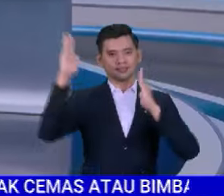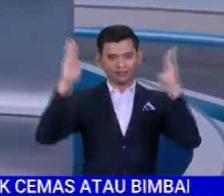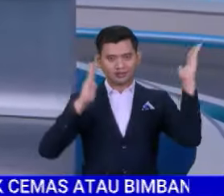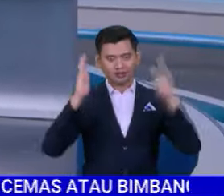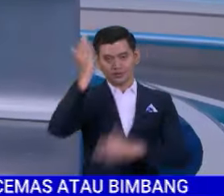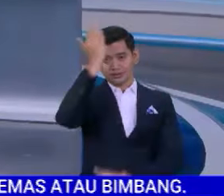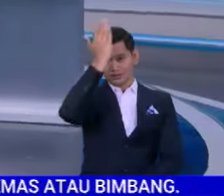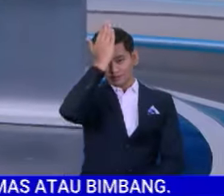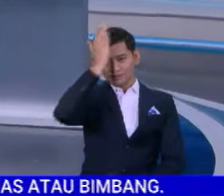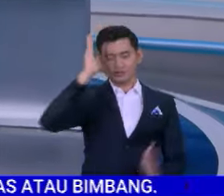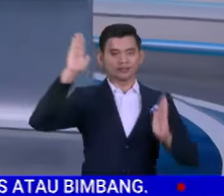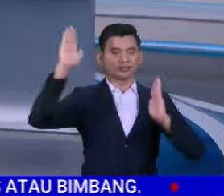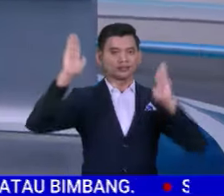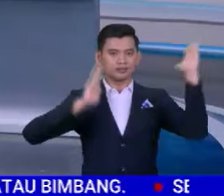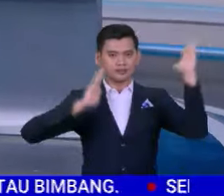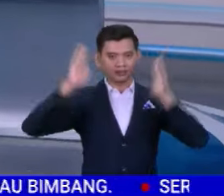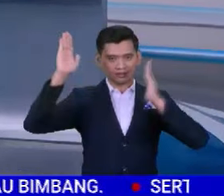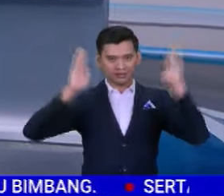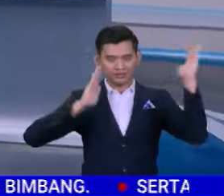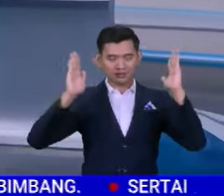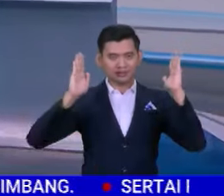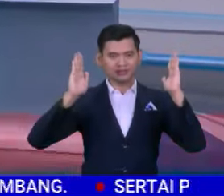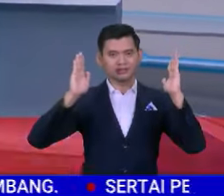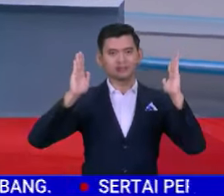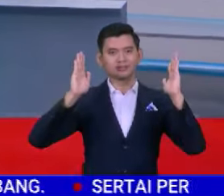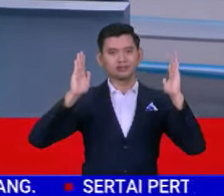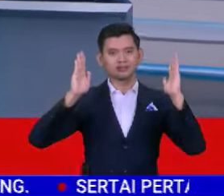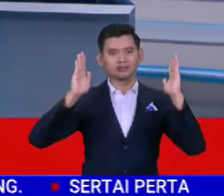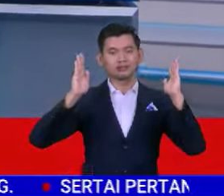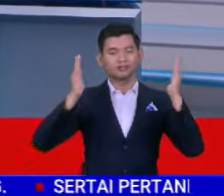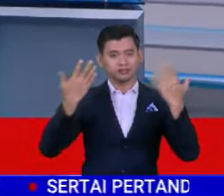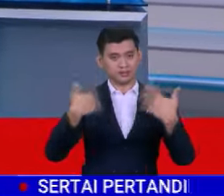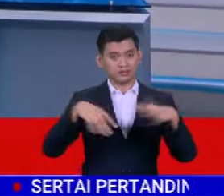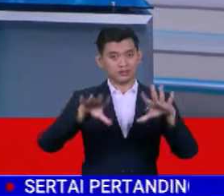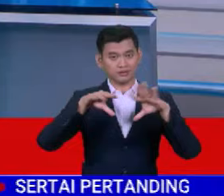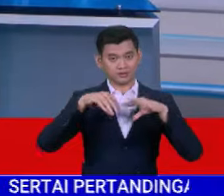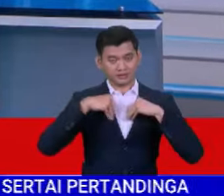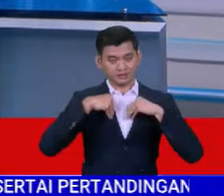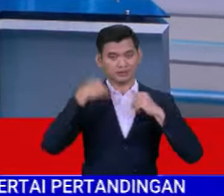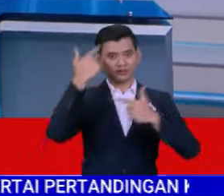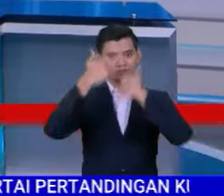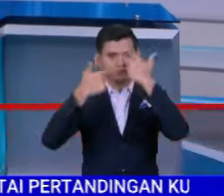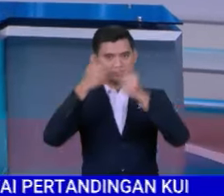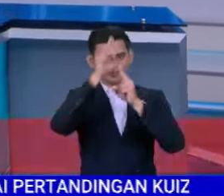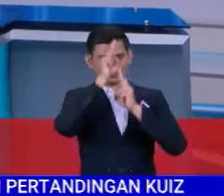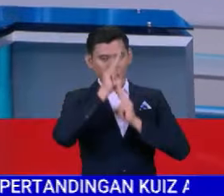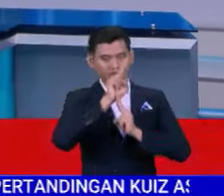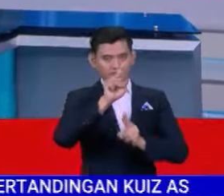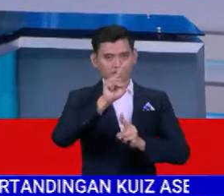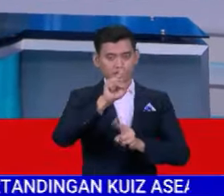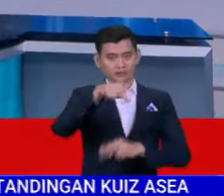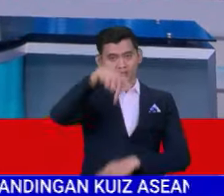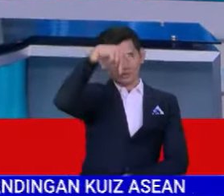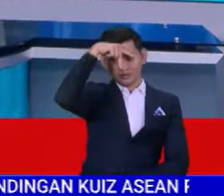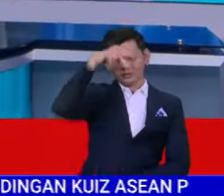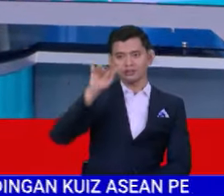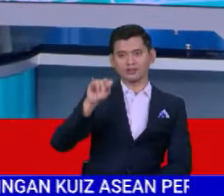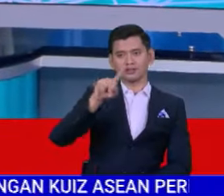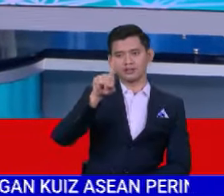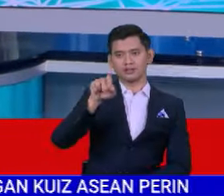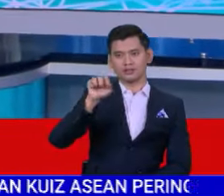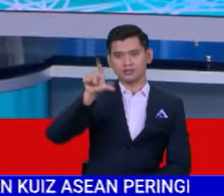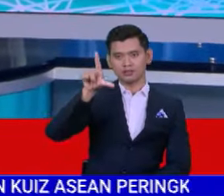Yang di-Pertuan Agong Al-Sultan Abdullah Riayatuddin Al-Mustafa Billah Shah berkenan menerima kunjungan hormat Putera Faisal Farhan